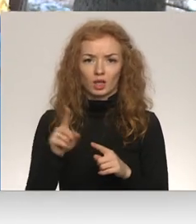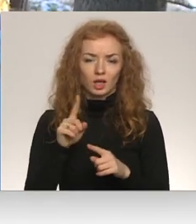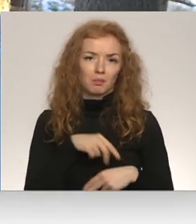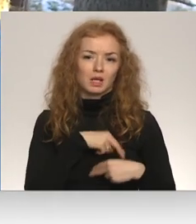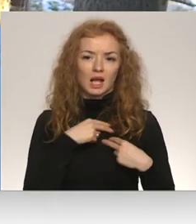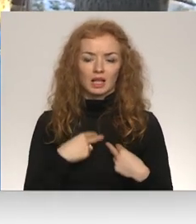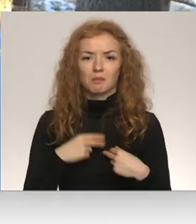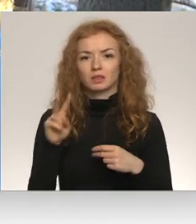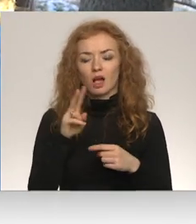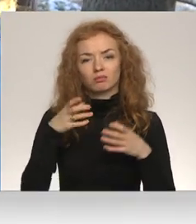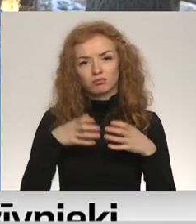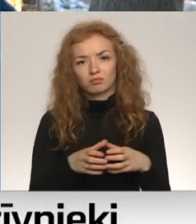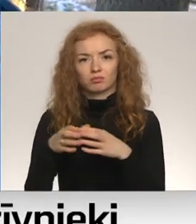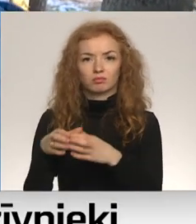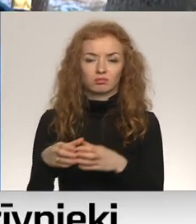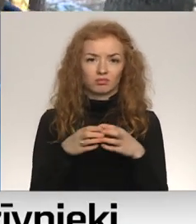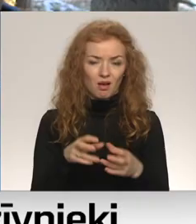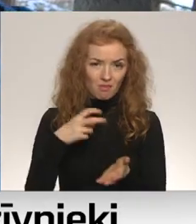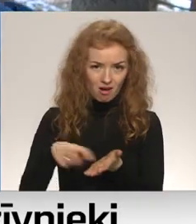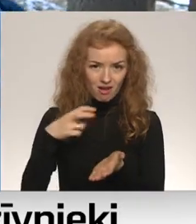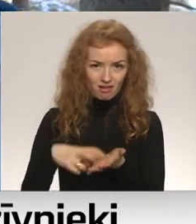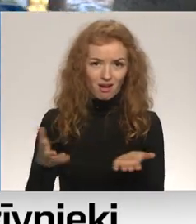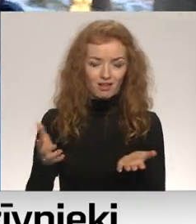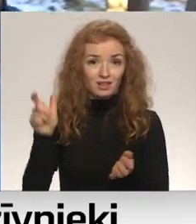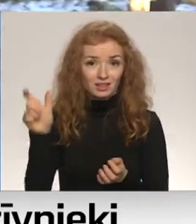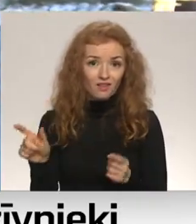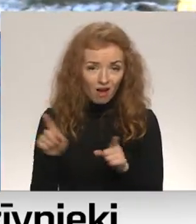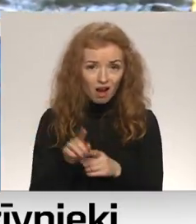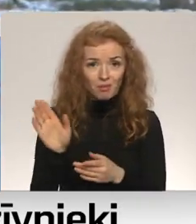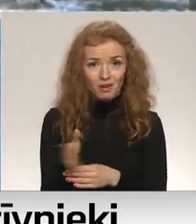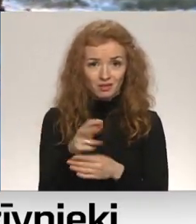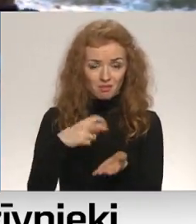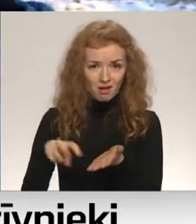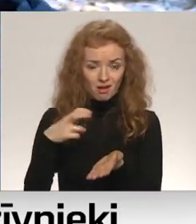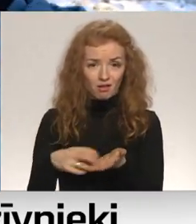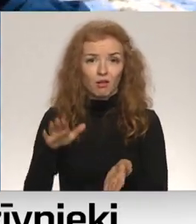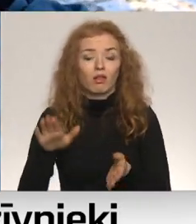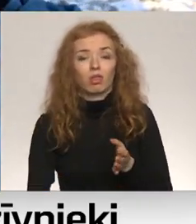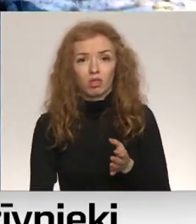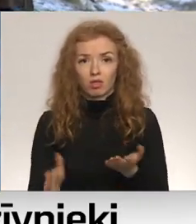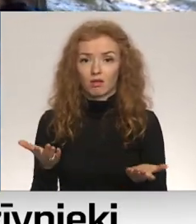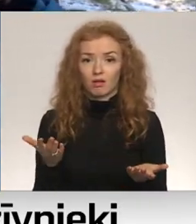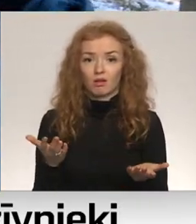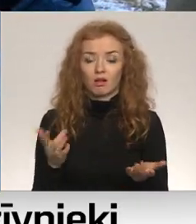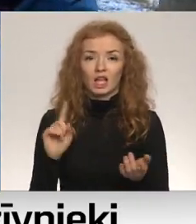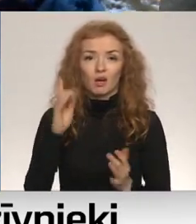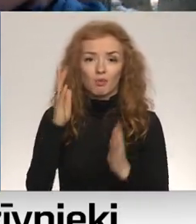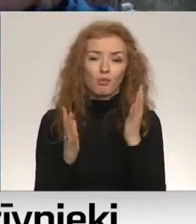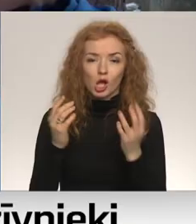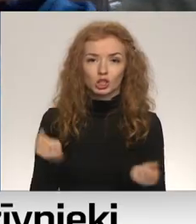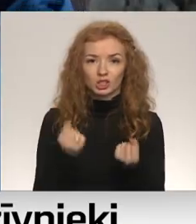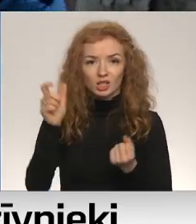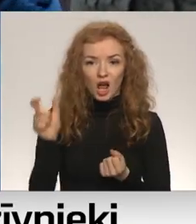iet pārgājienos. Jā, cilvēki tā pat iet pārgājienos. Nu, ir mežstrādnieki, kas